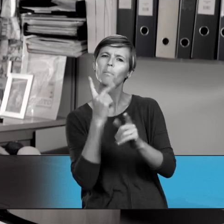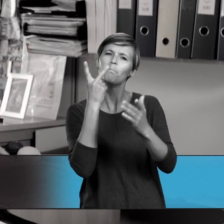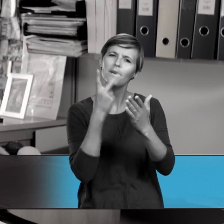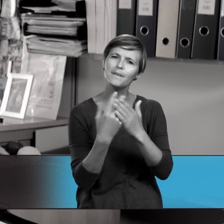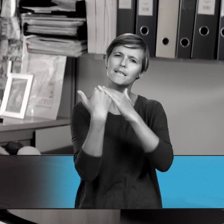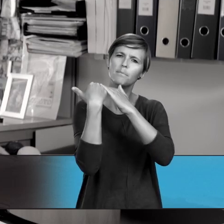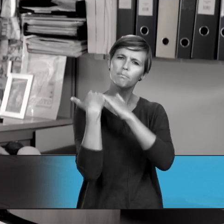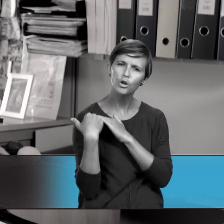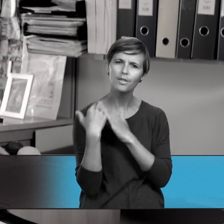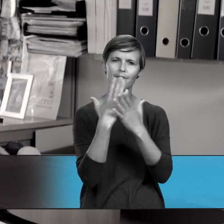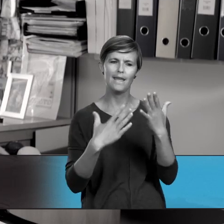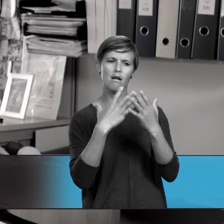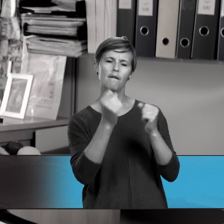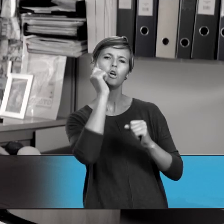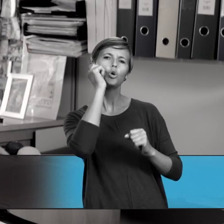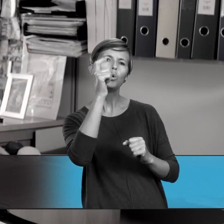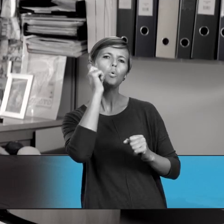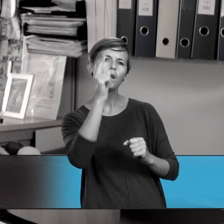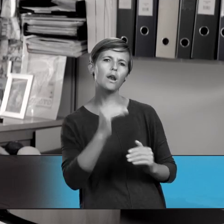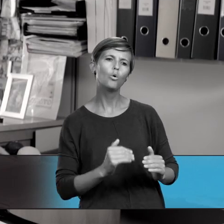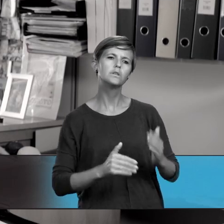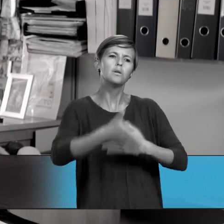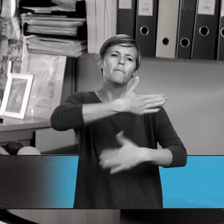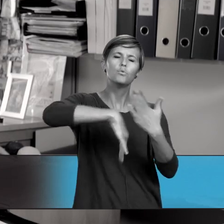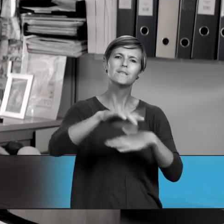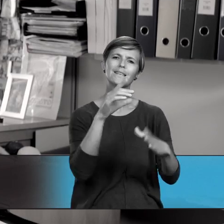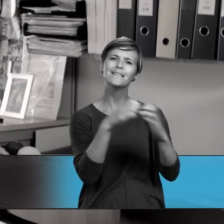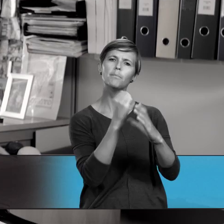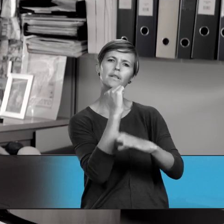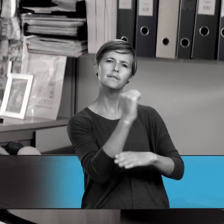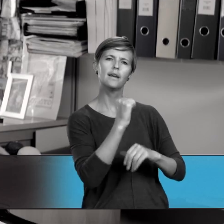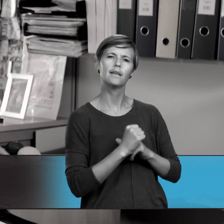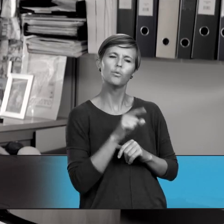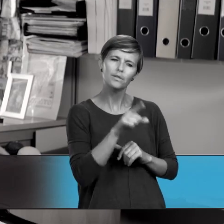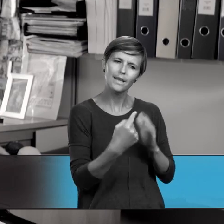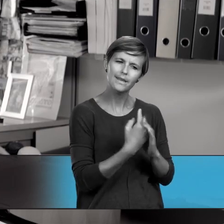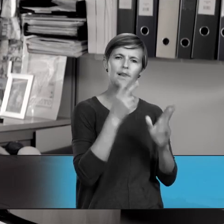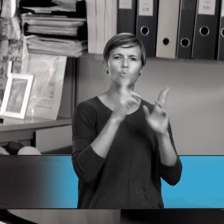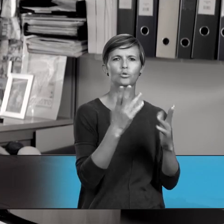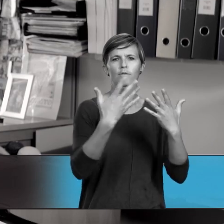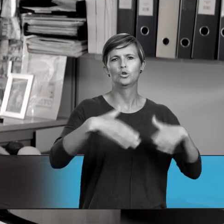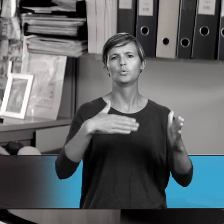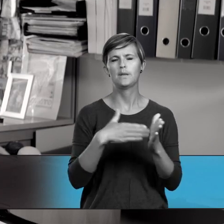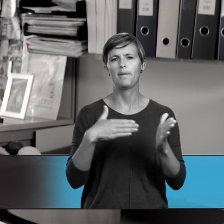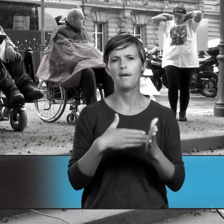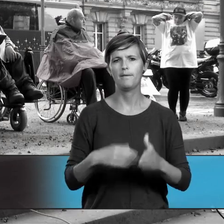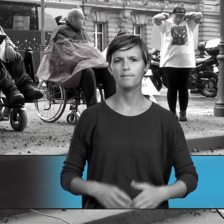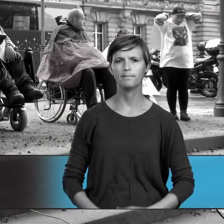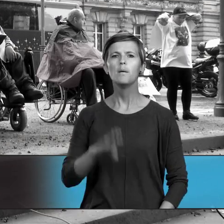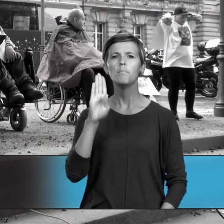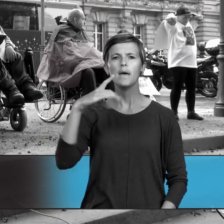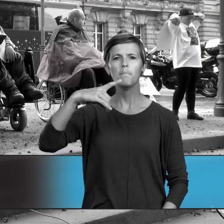den bevisbyrden er en del av den kulturelle og samfunnsmessige stigmatiseringen. Det gjelder også funksjonshemmede.